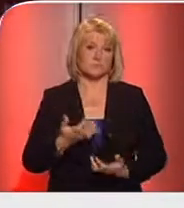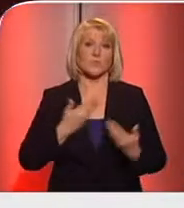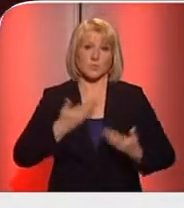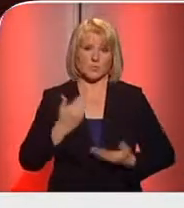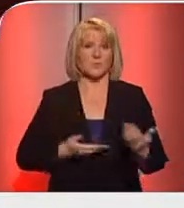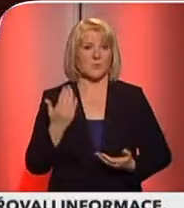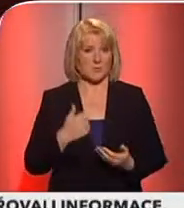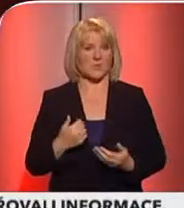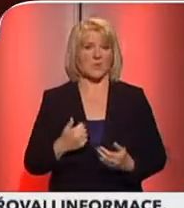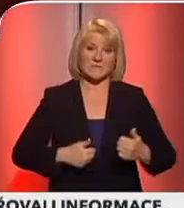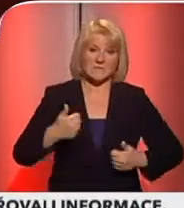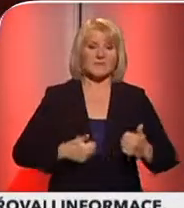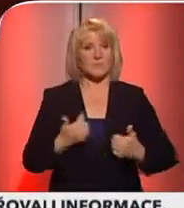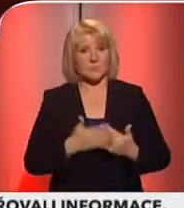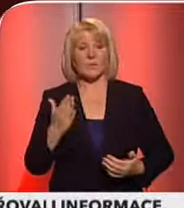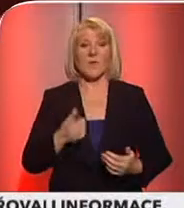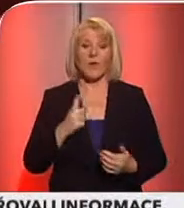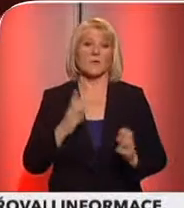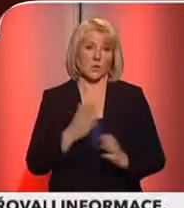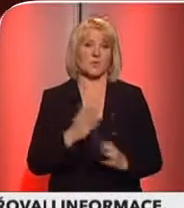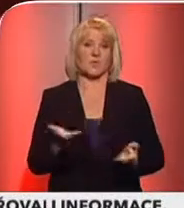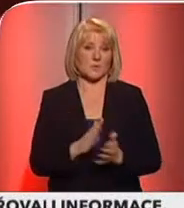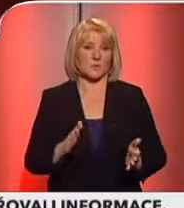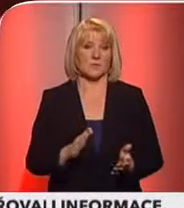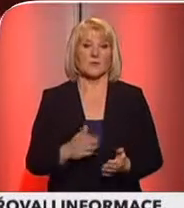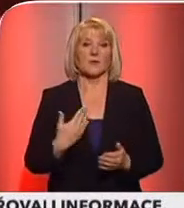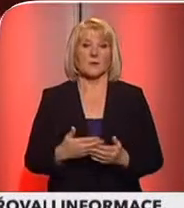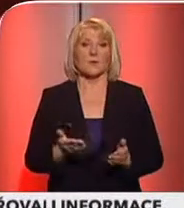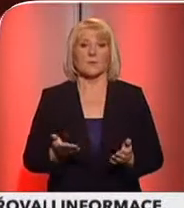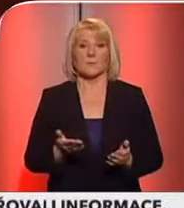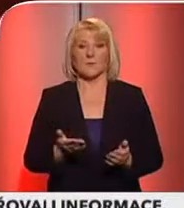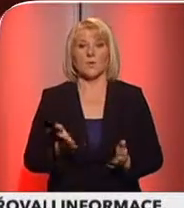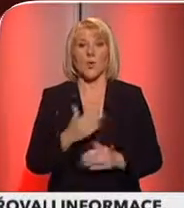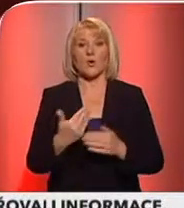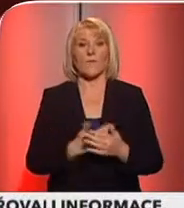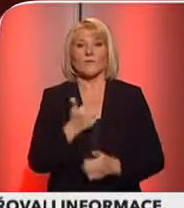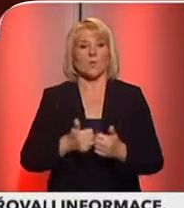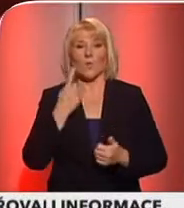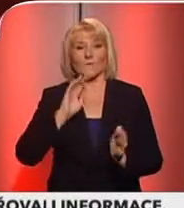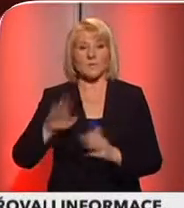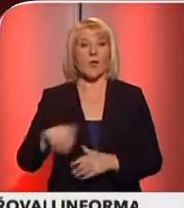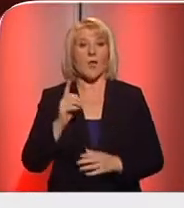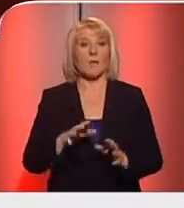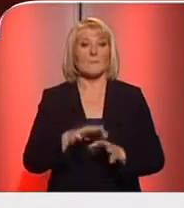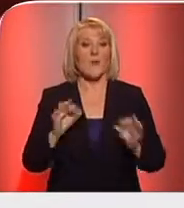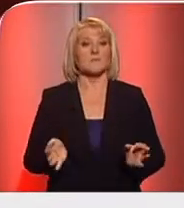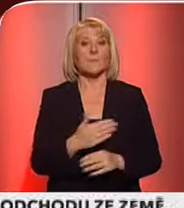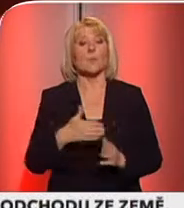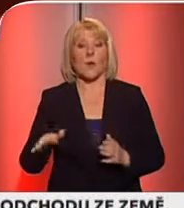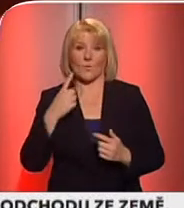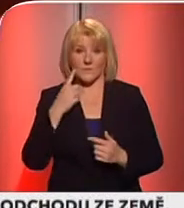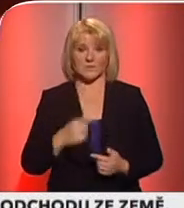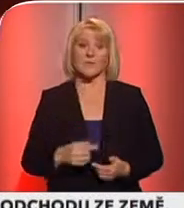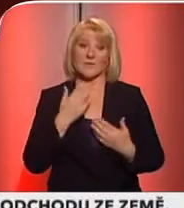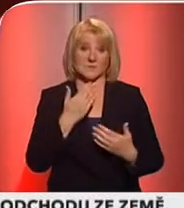bylo těsné, ale rozhodl. A po novém roce, teda po novém roce, to už uvidíme dál, co bude, ale po prázdninách se uvidí. Tak já vám